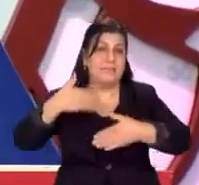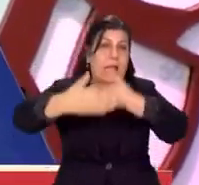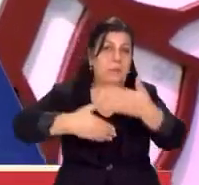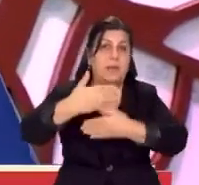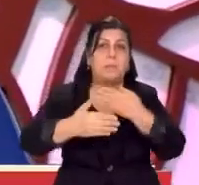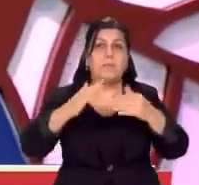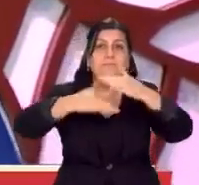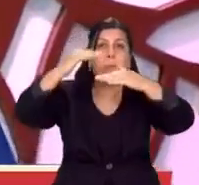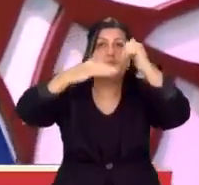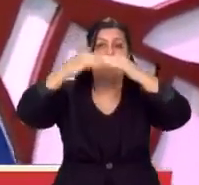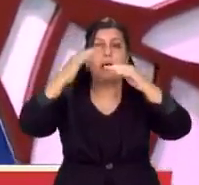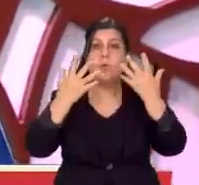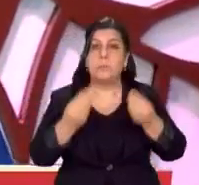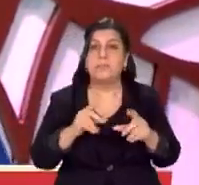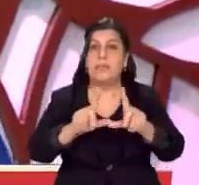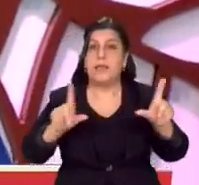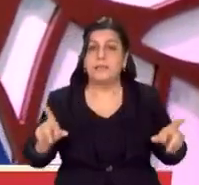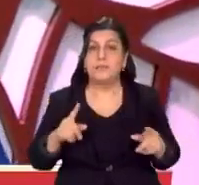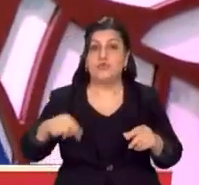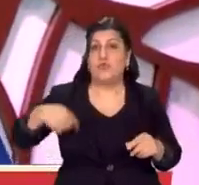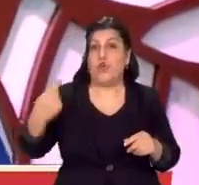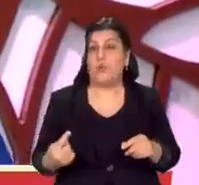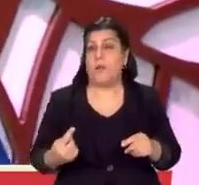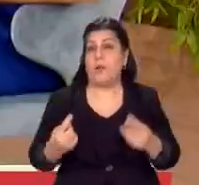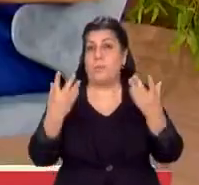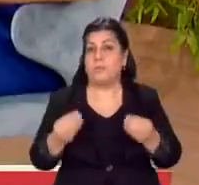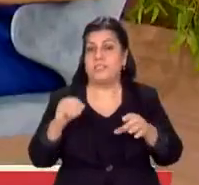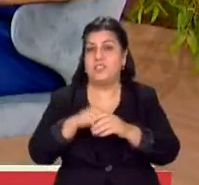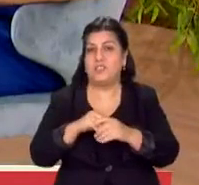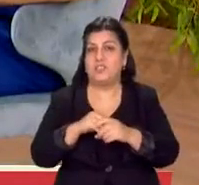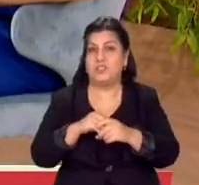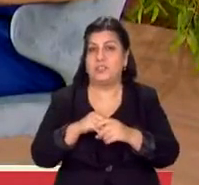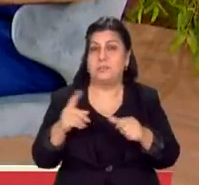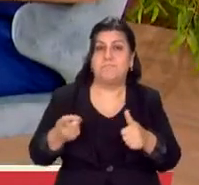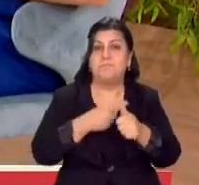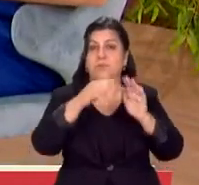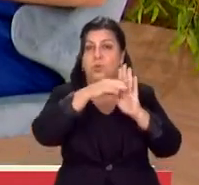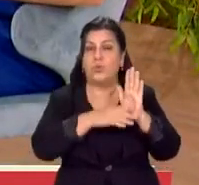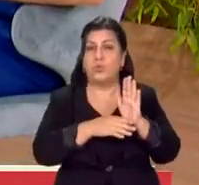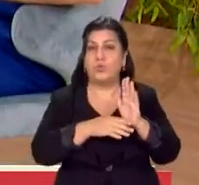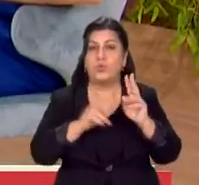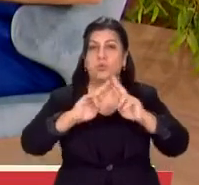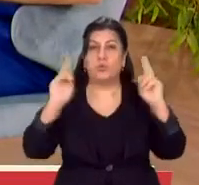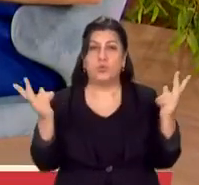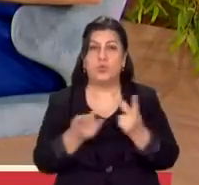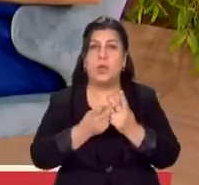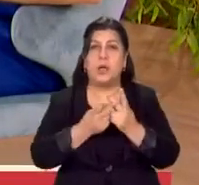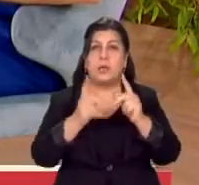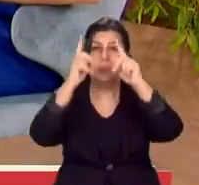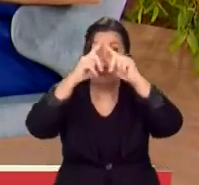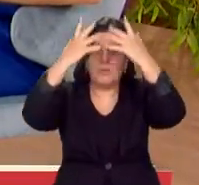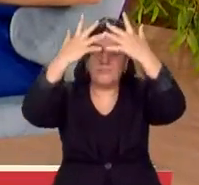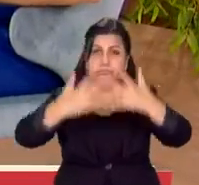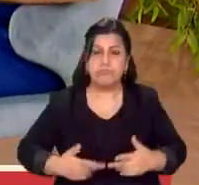bir defa Normalde dönmemiz için şu bir kural diyoruz enfeksiyon sayısının mutlaka dünya genelinde azalması lazım